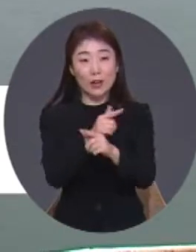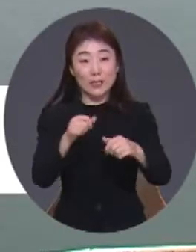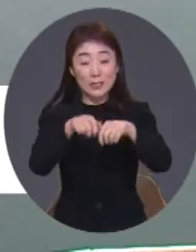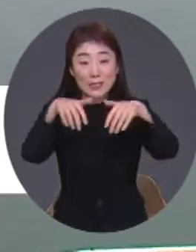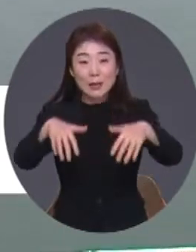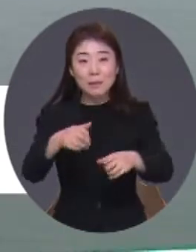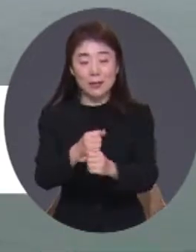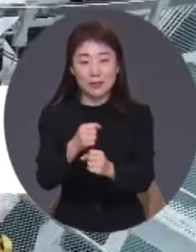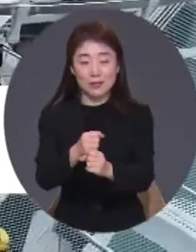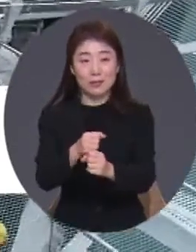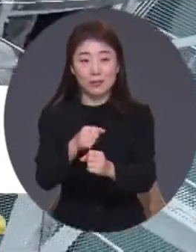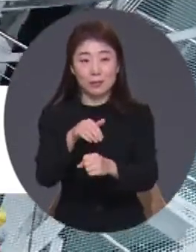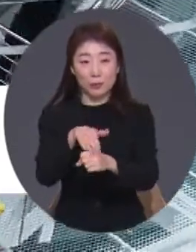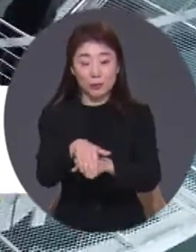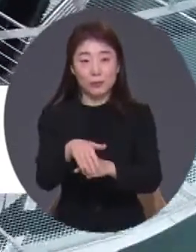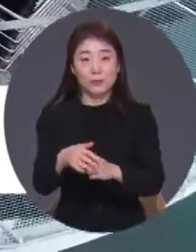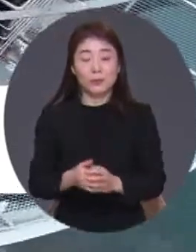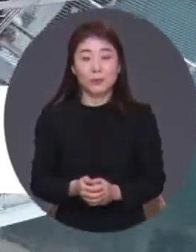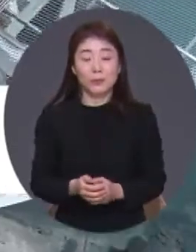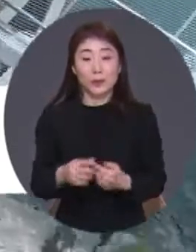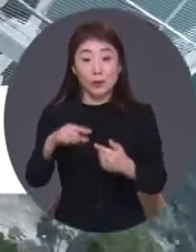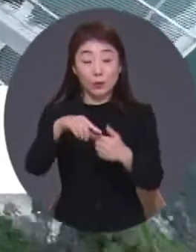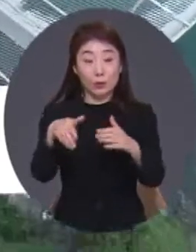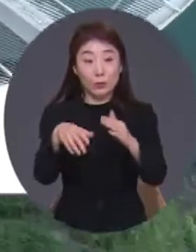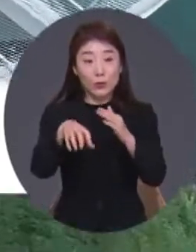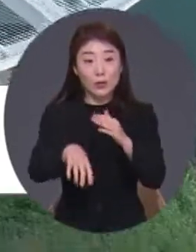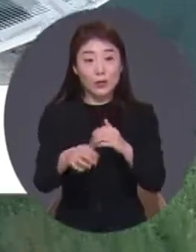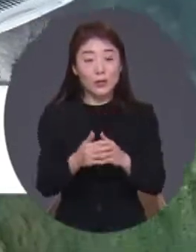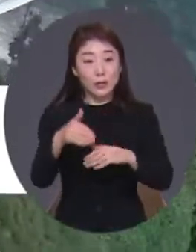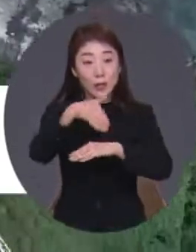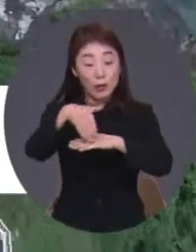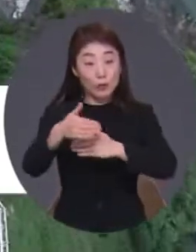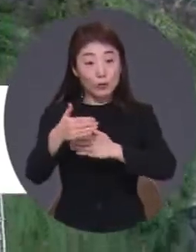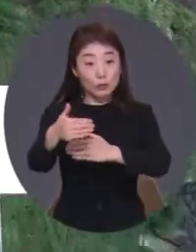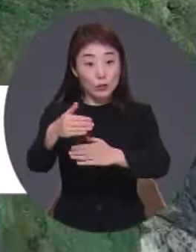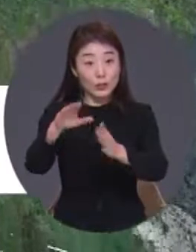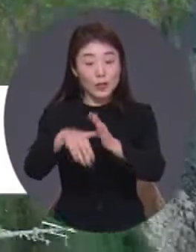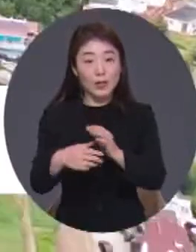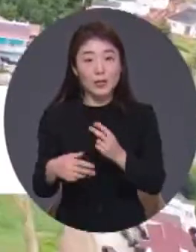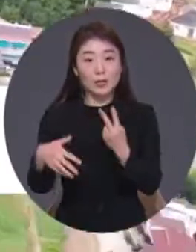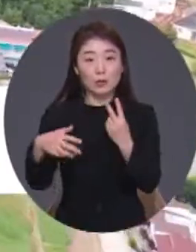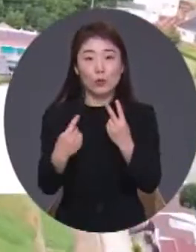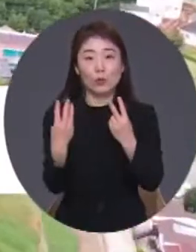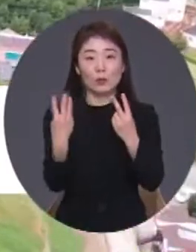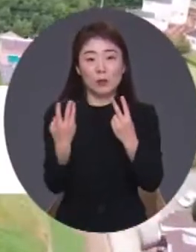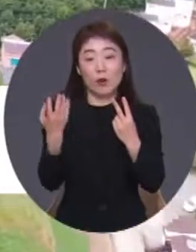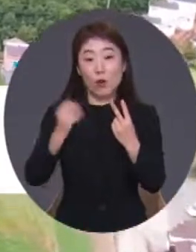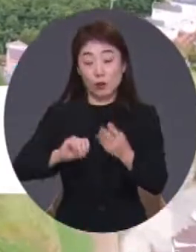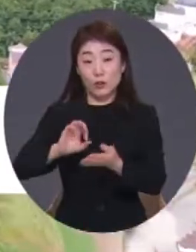전략을 포함하고 있습니다. 경상남도는 이번 계획 추진에 2조 3천억 원을